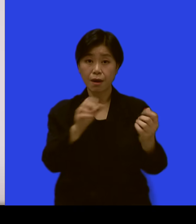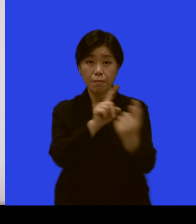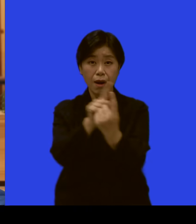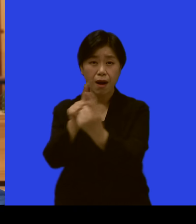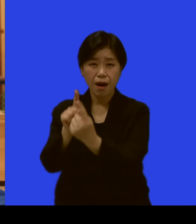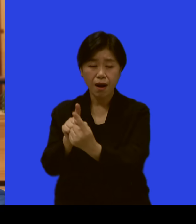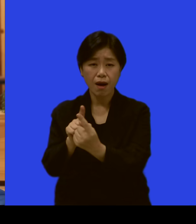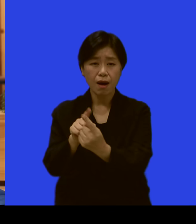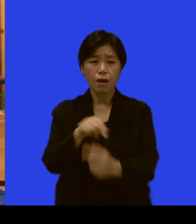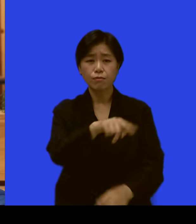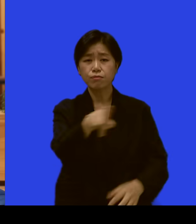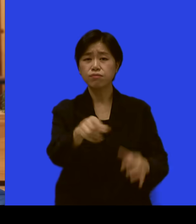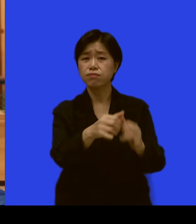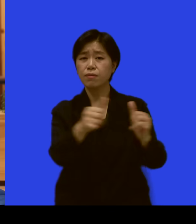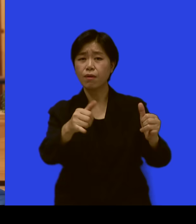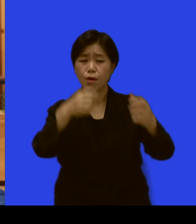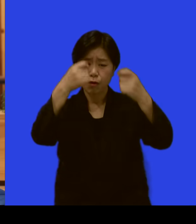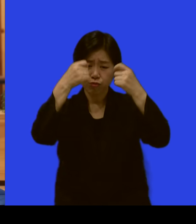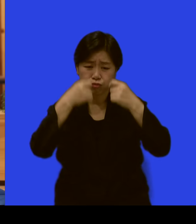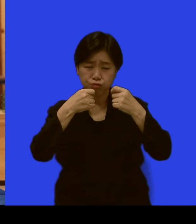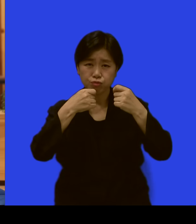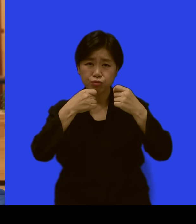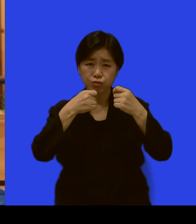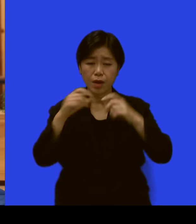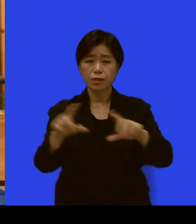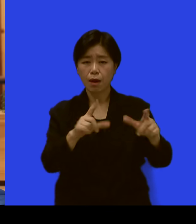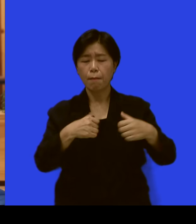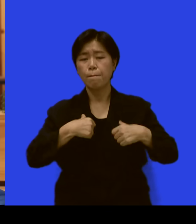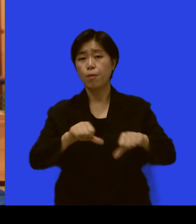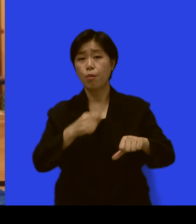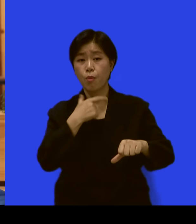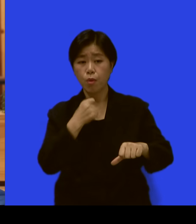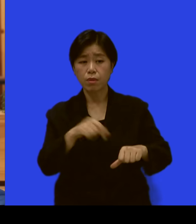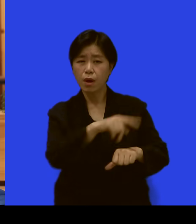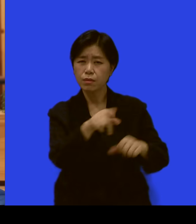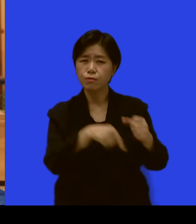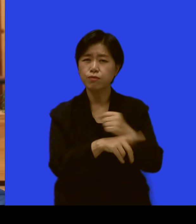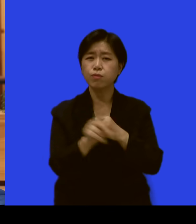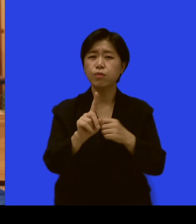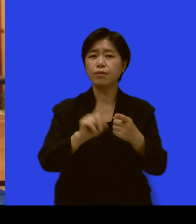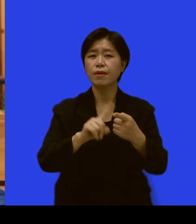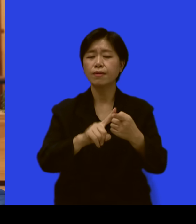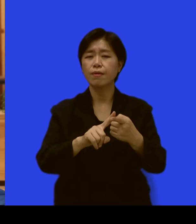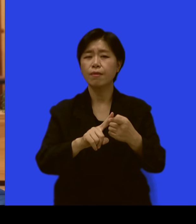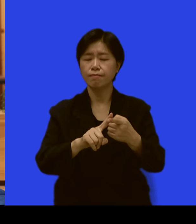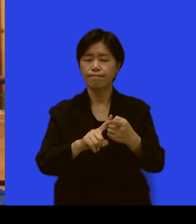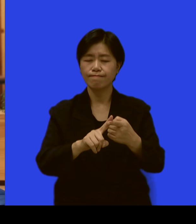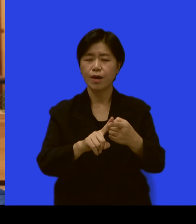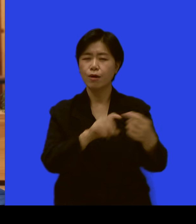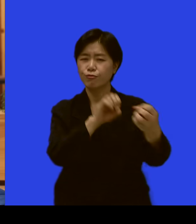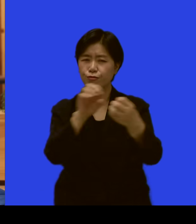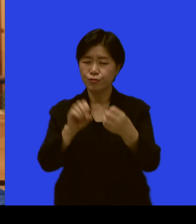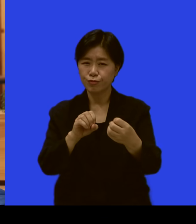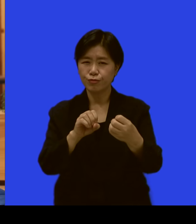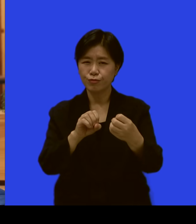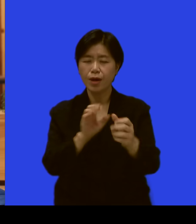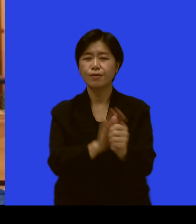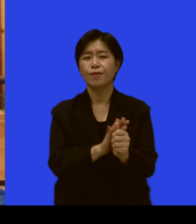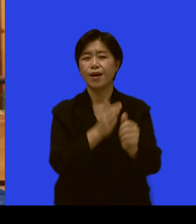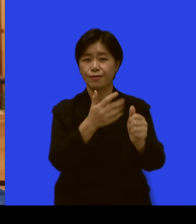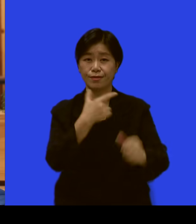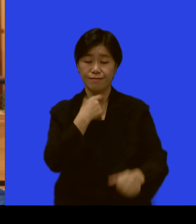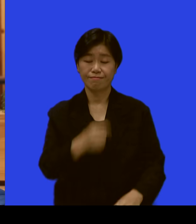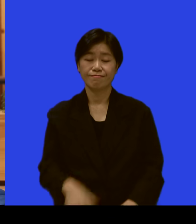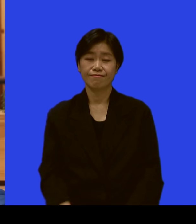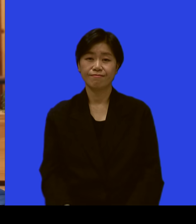울고 있는지 그들이 무엇 때문에 삶을 포기하고 싶은지를 함께 울어주고 함께 웃어주는 그런 사역을 앞으로도 기대하고 저도 열심히 응원하도록